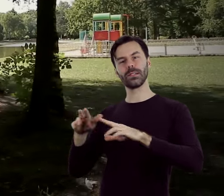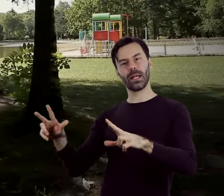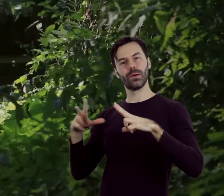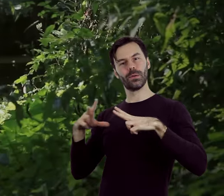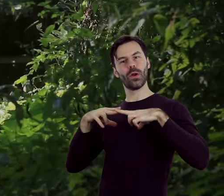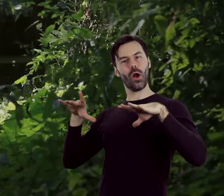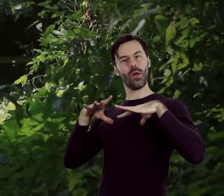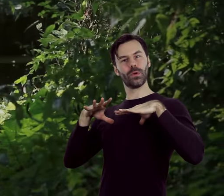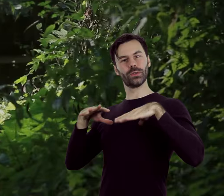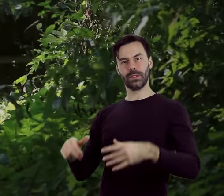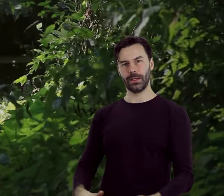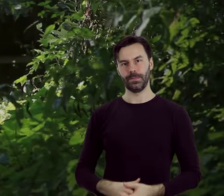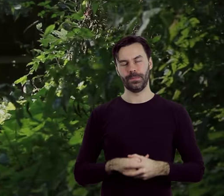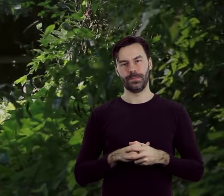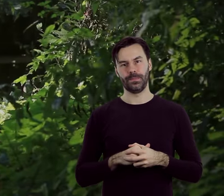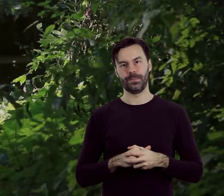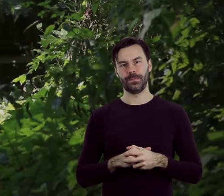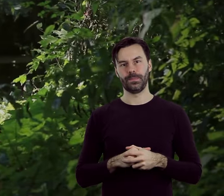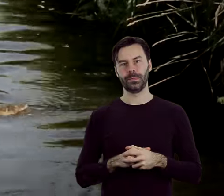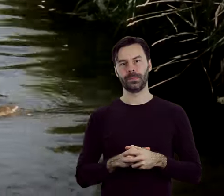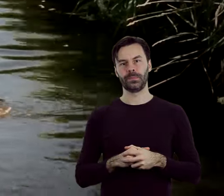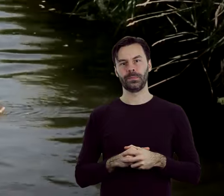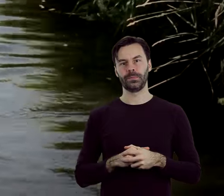miejsce do odpoczynku i rekreacji.